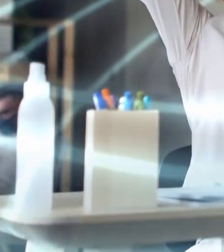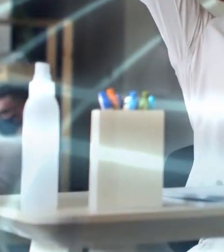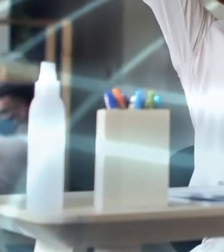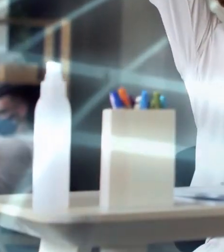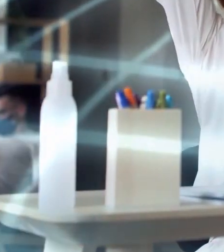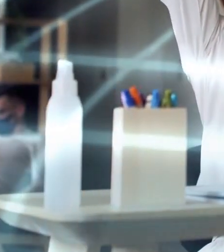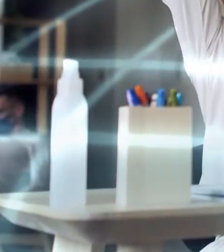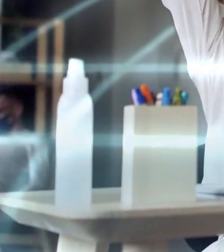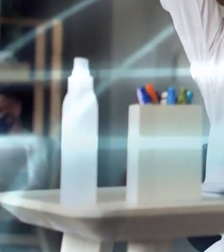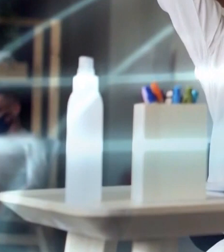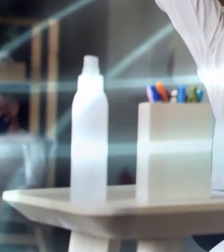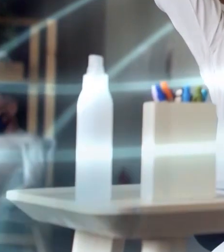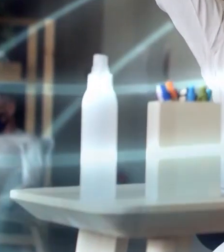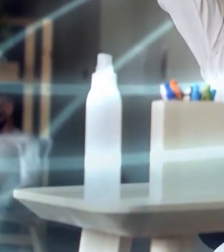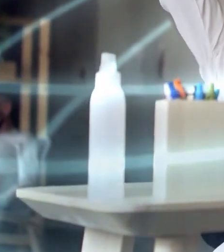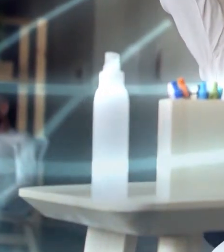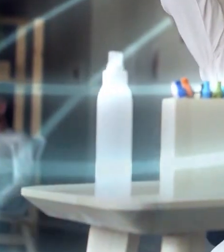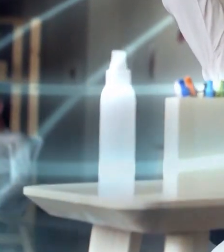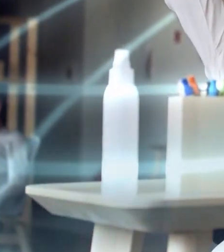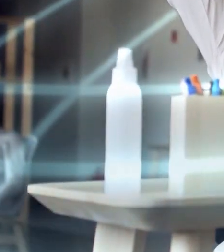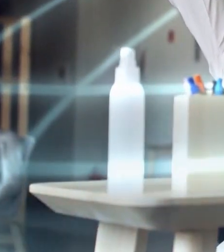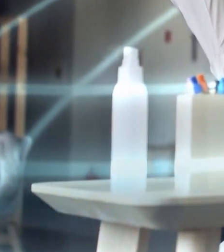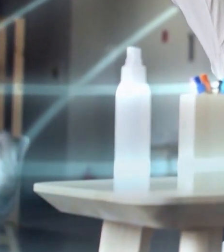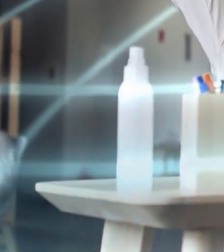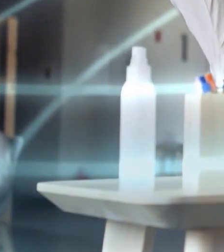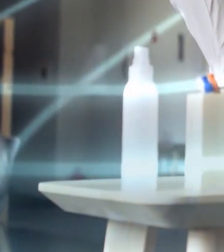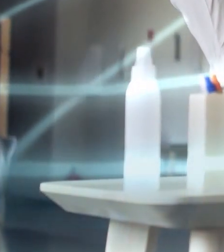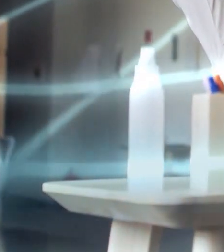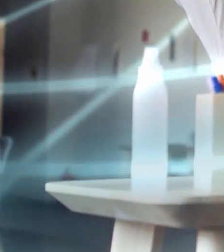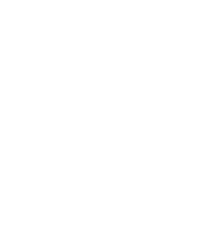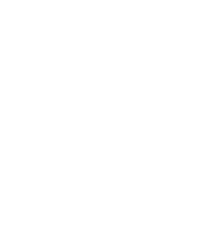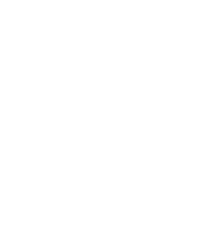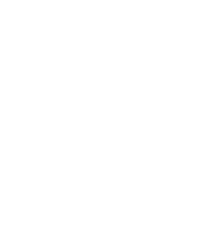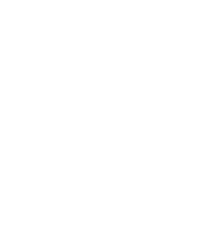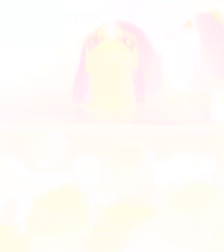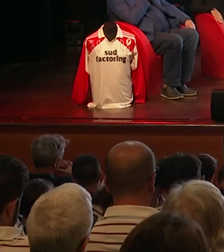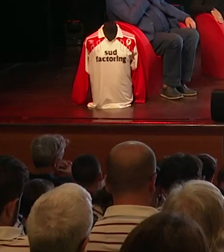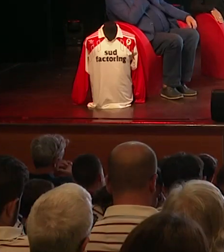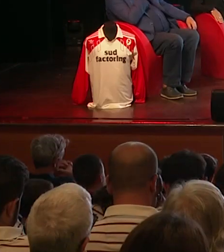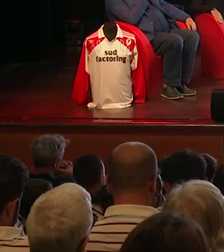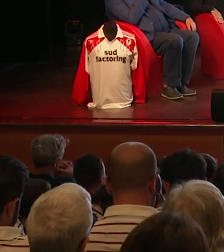purificazione Cardascio si preoccuperà di rendere il tuo ambiente salubre e la tua vita più sana.